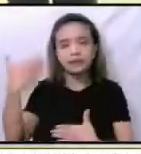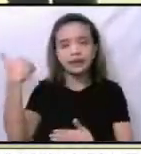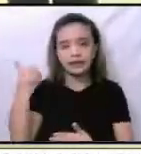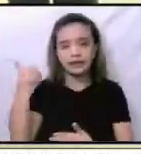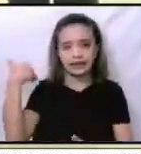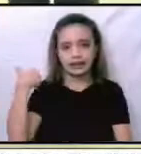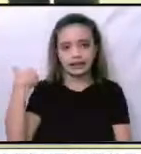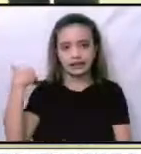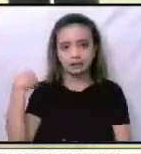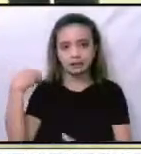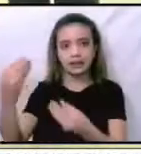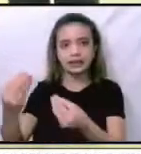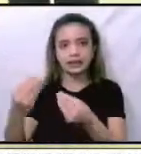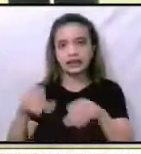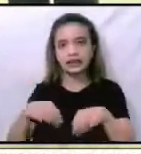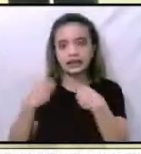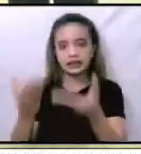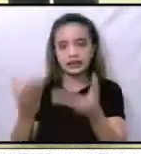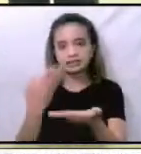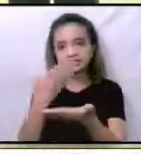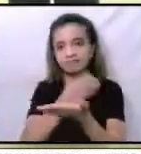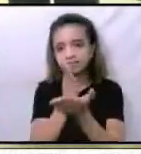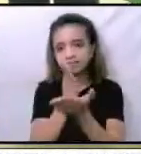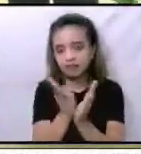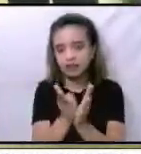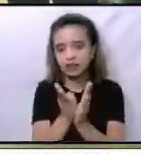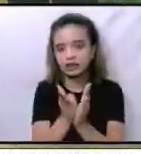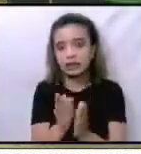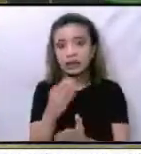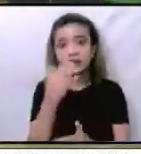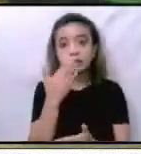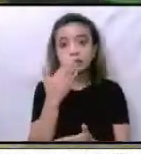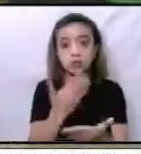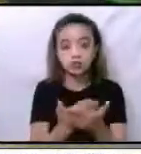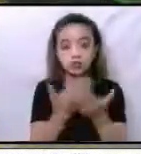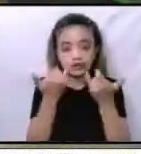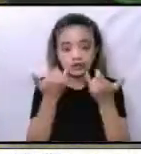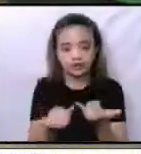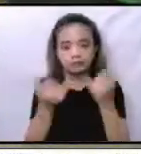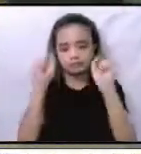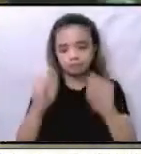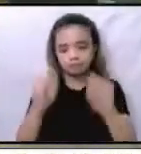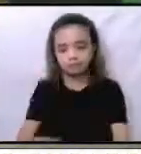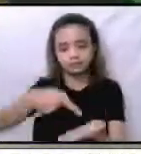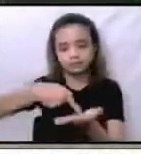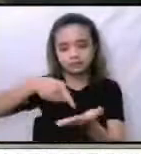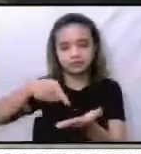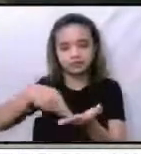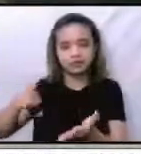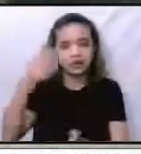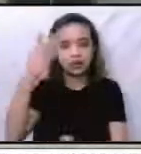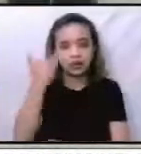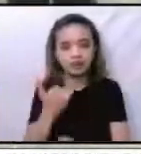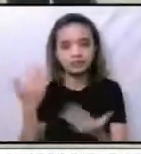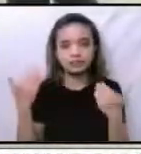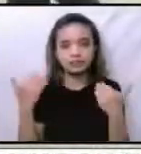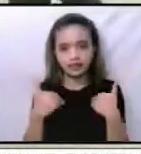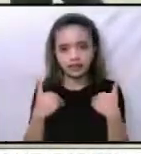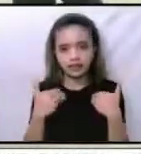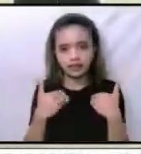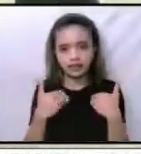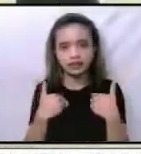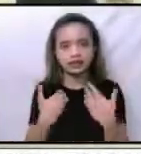kanilang payout. At maganda nga raw ngayon na at least makapagbayad ay kahit pa paano ay meron na silang makakain nga raw sa